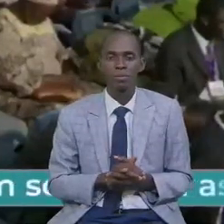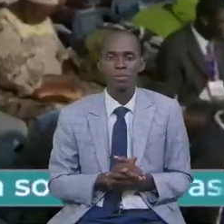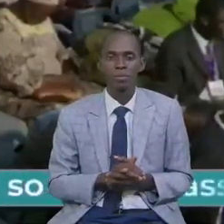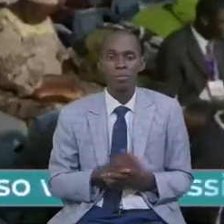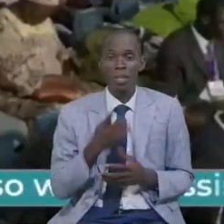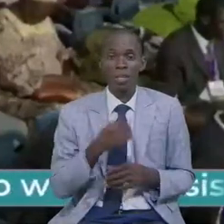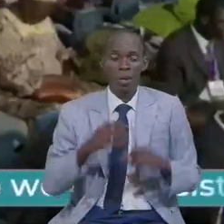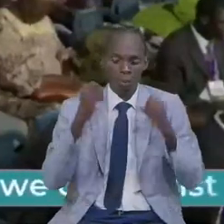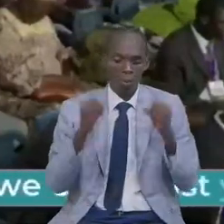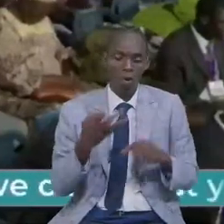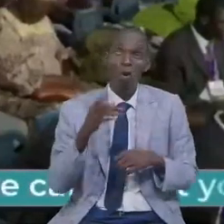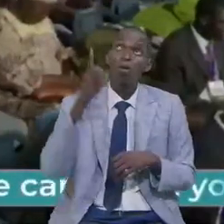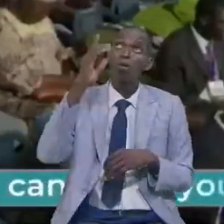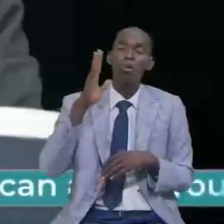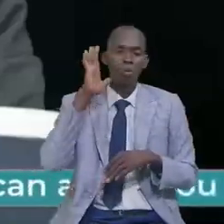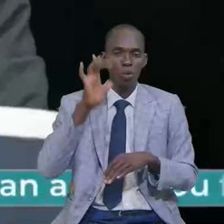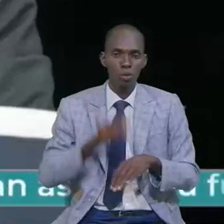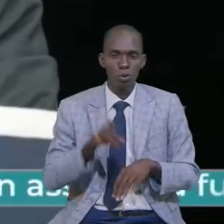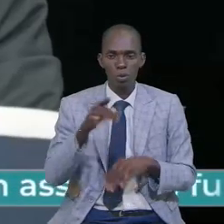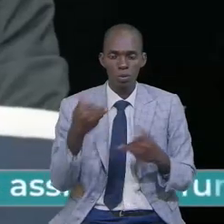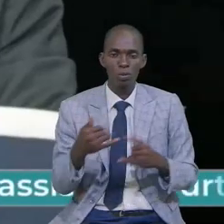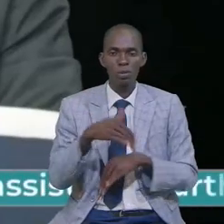La puissance de Dieu va vous toucher ce soir.